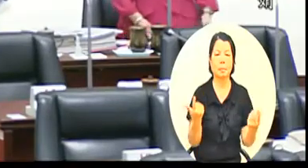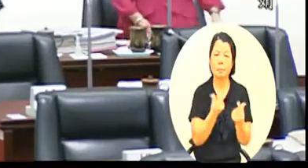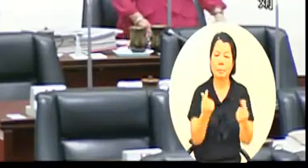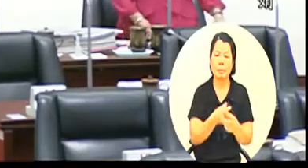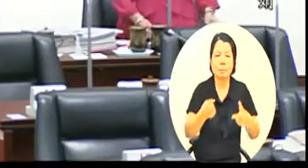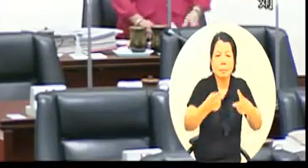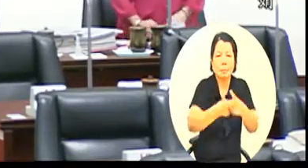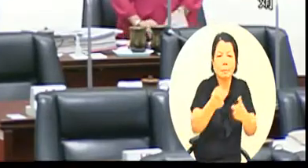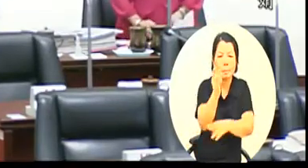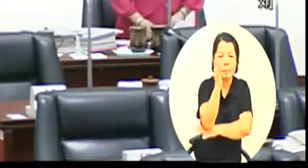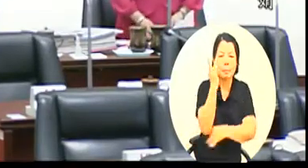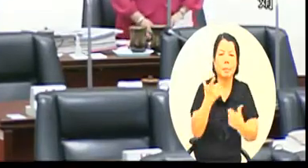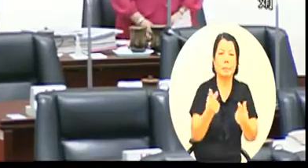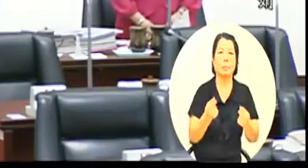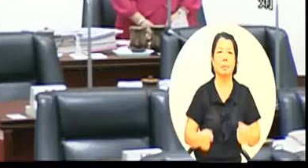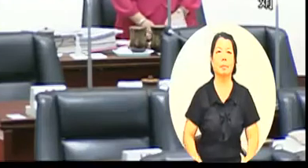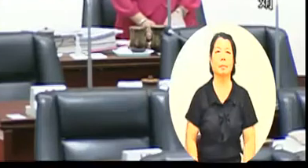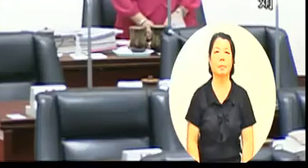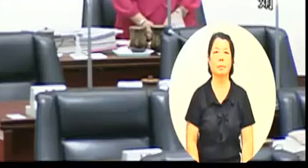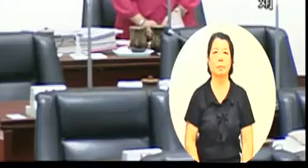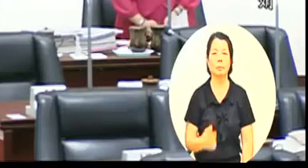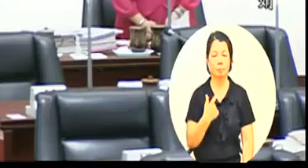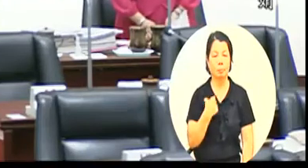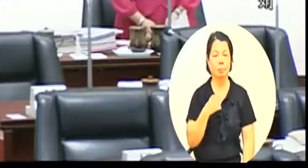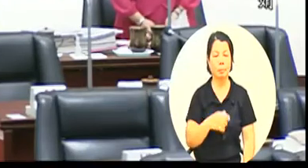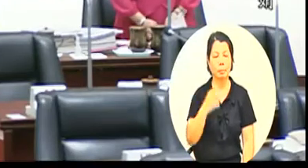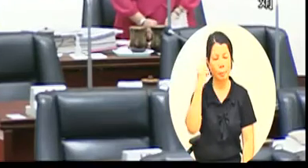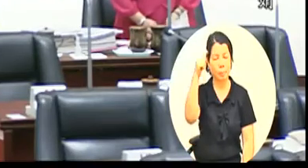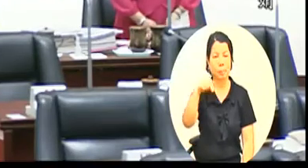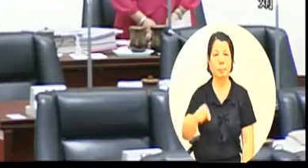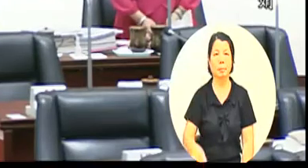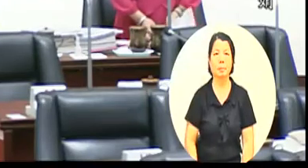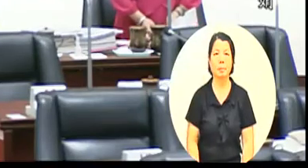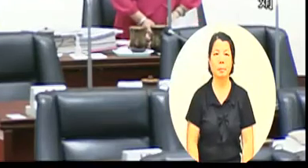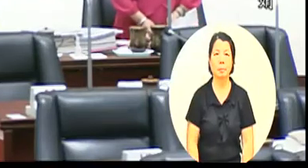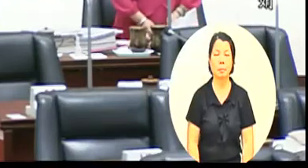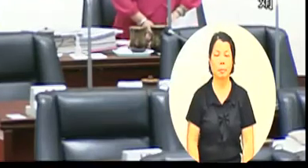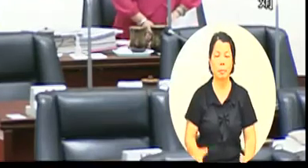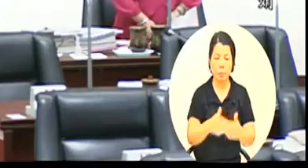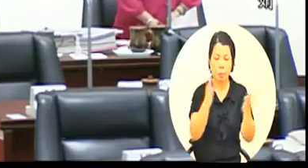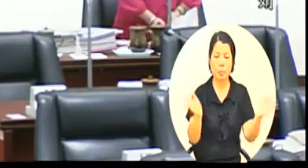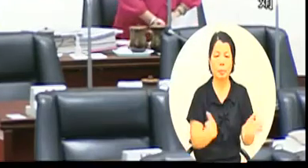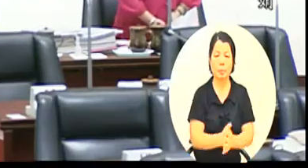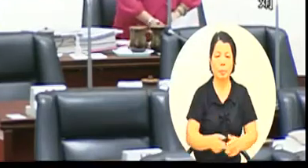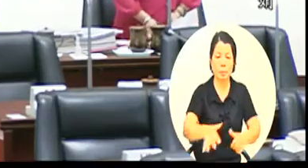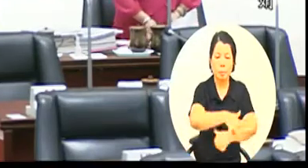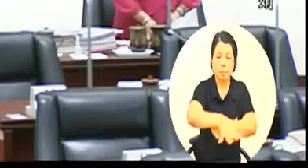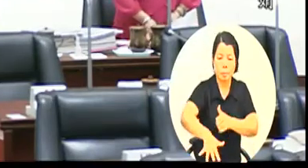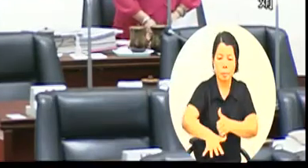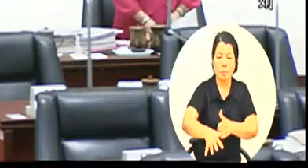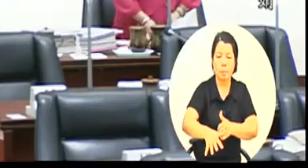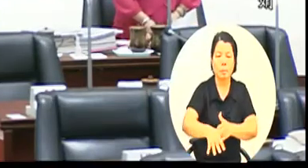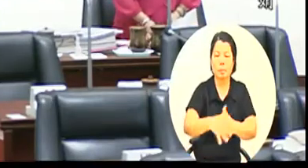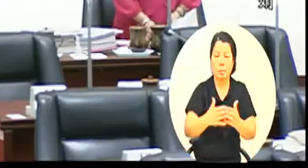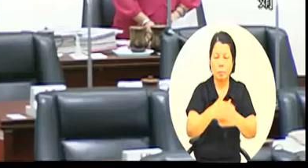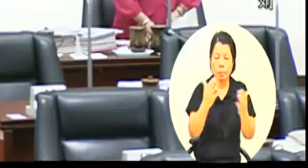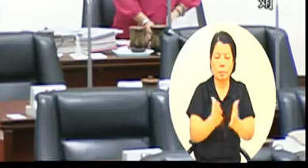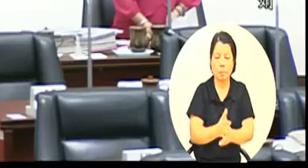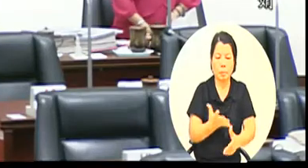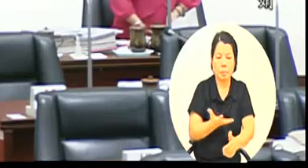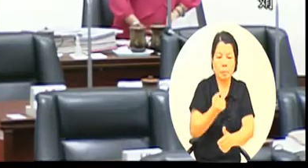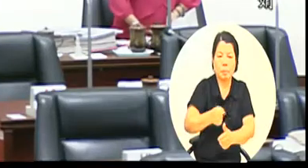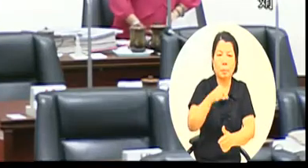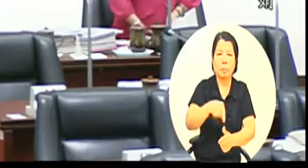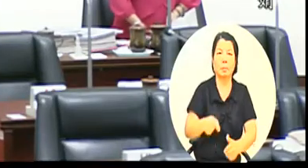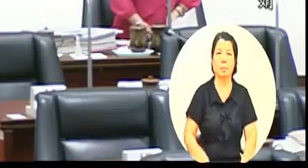府。但我认为，它更在所有我们所有局处之上。因为你